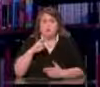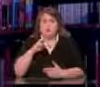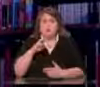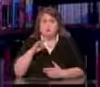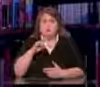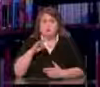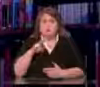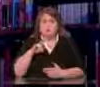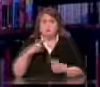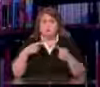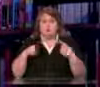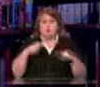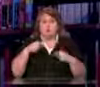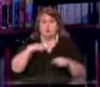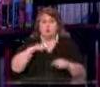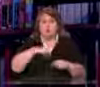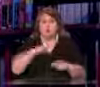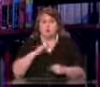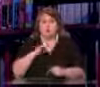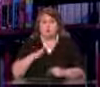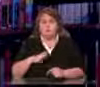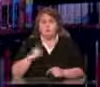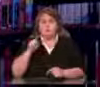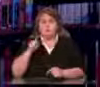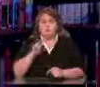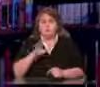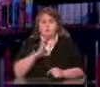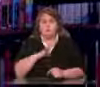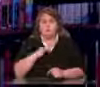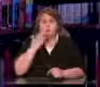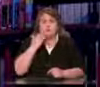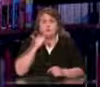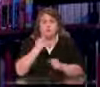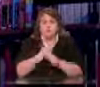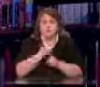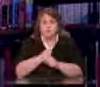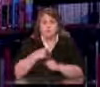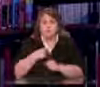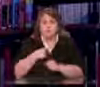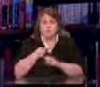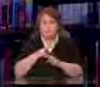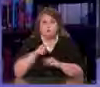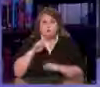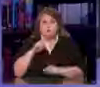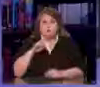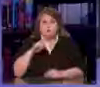генотипы разных организмов. Для того, чтобы легче было работать, мы эти